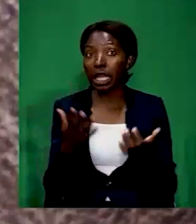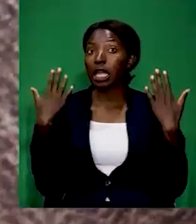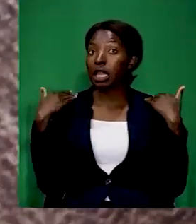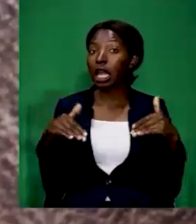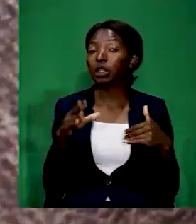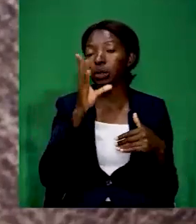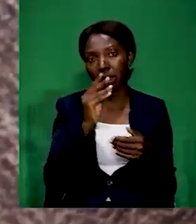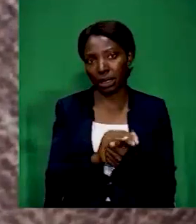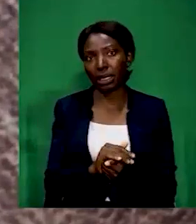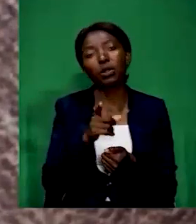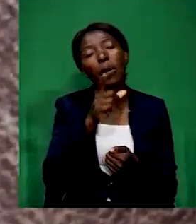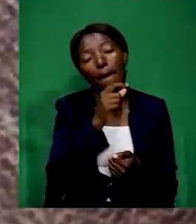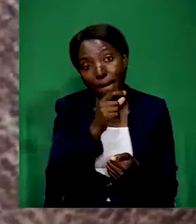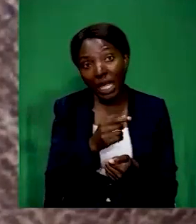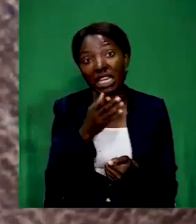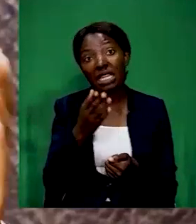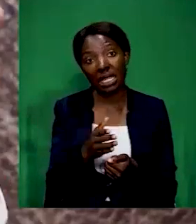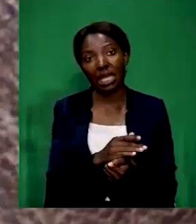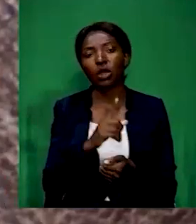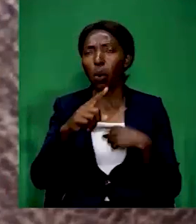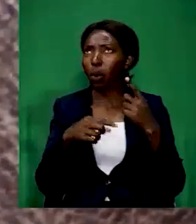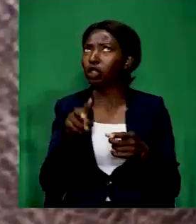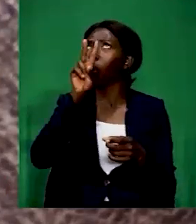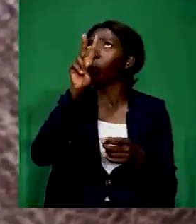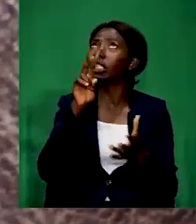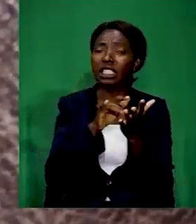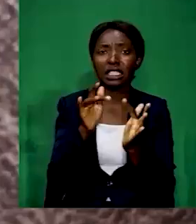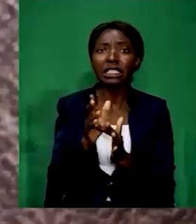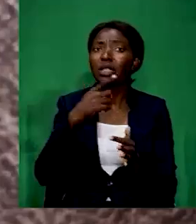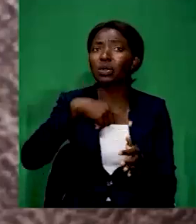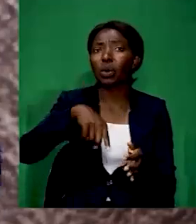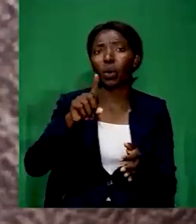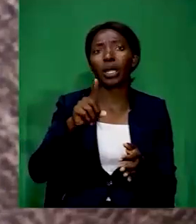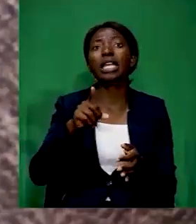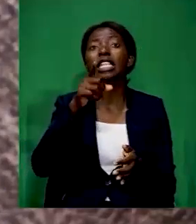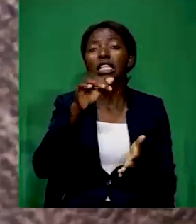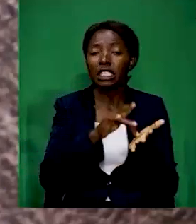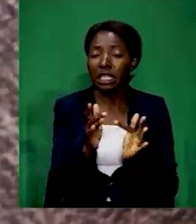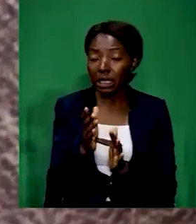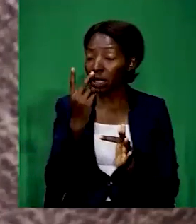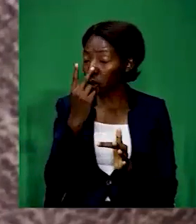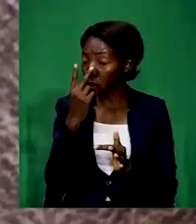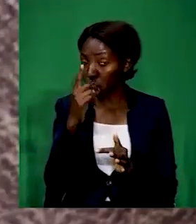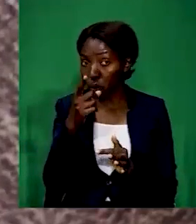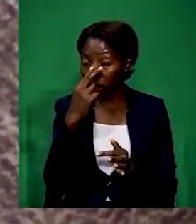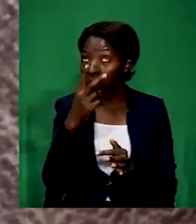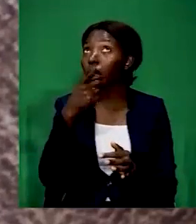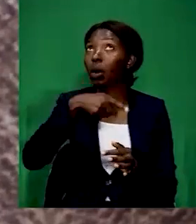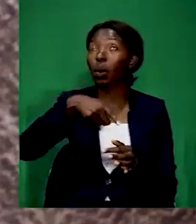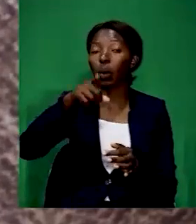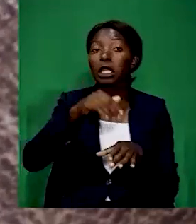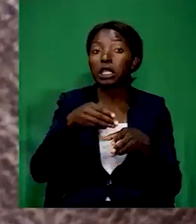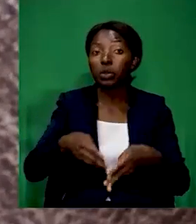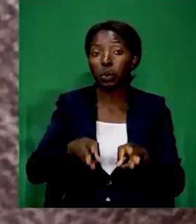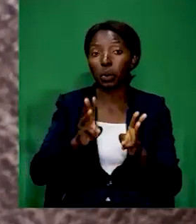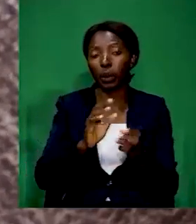ngerosi dzikati, imi varume veGarirea, munorambireiko makaringira mudenga. iye yu Jesu wa muri kuona chienda.